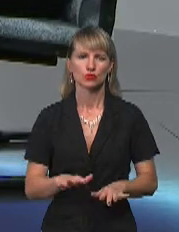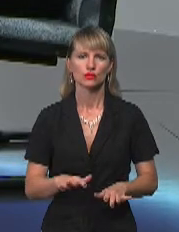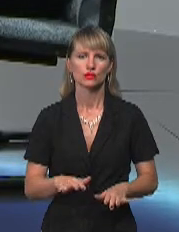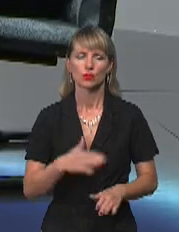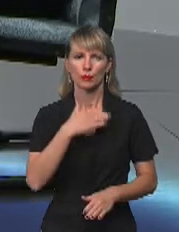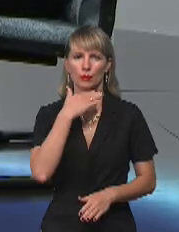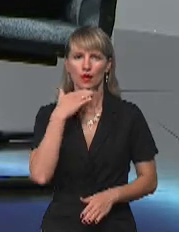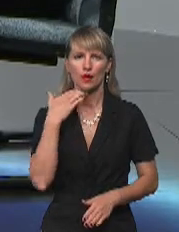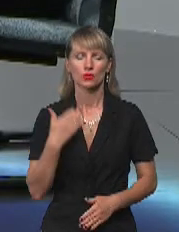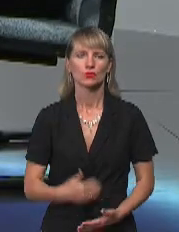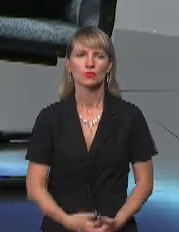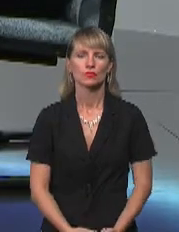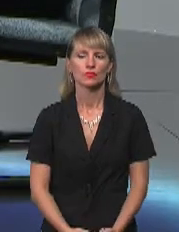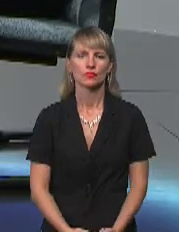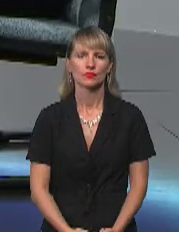багато.